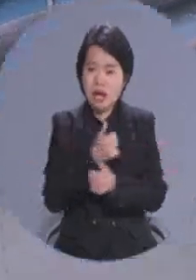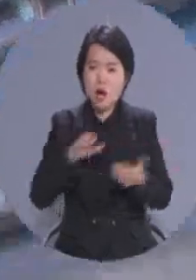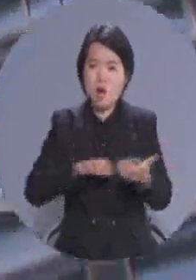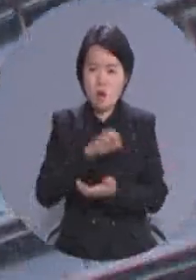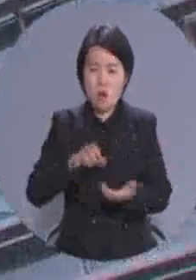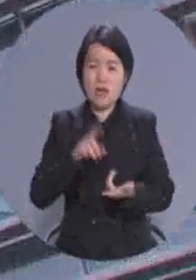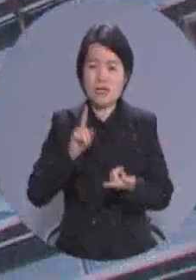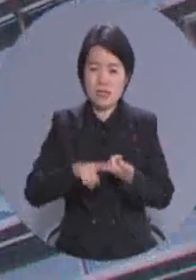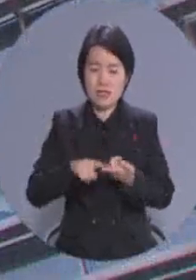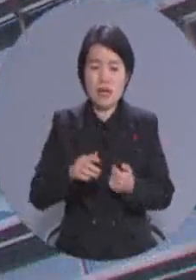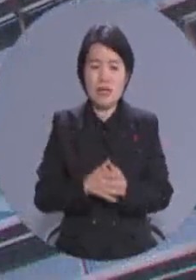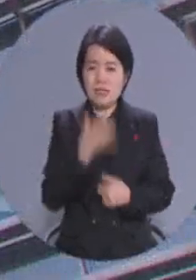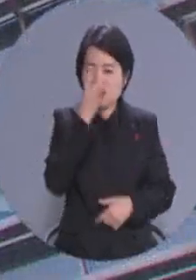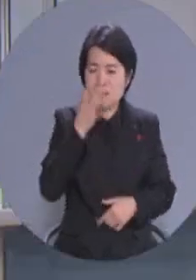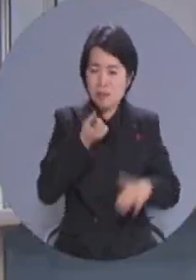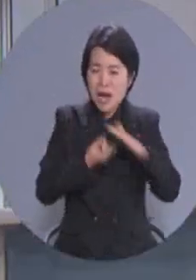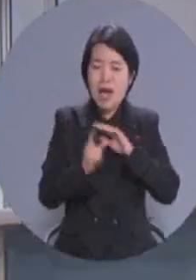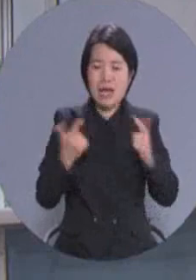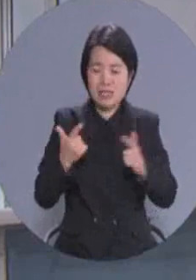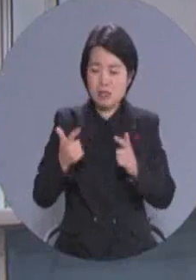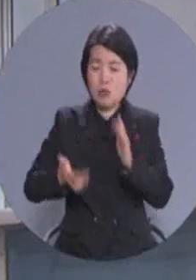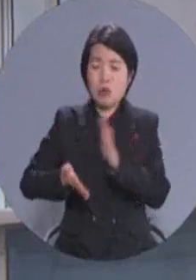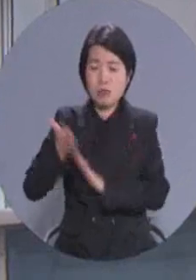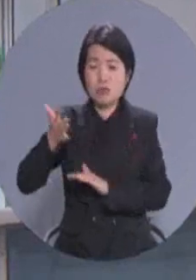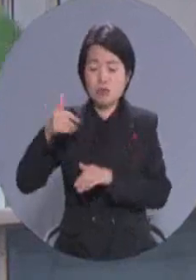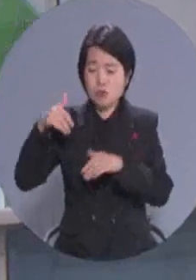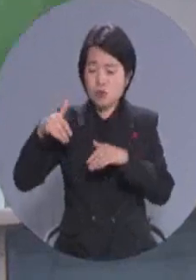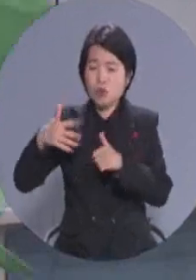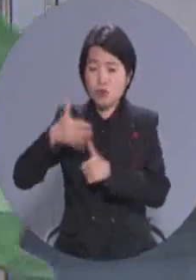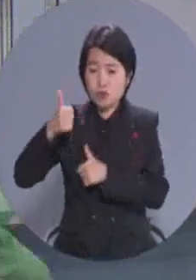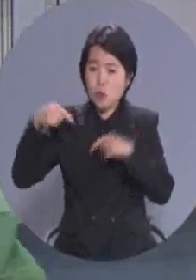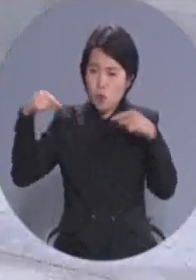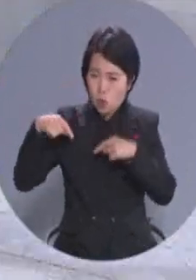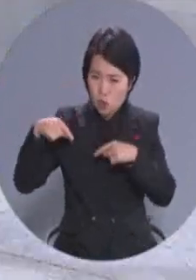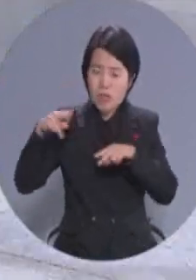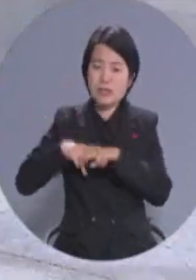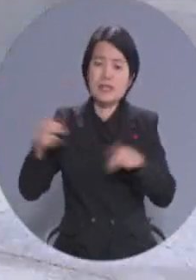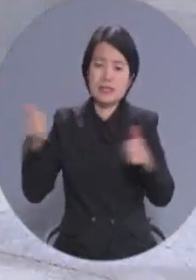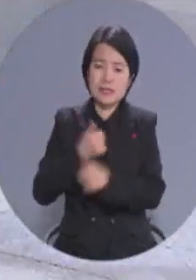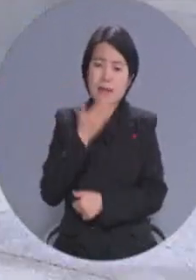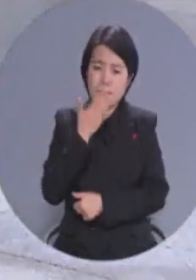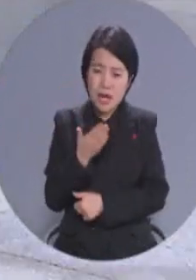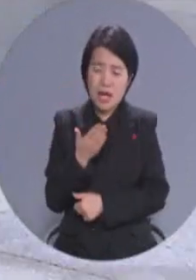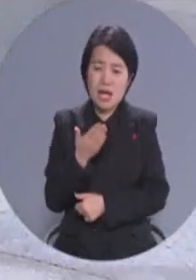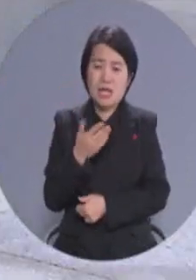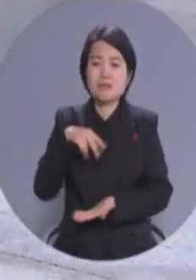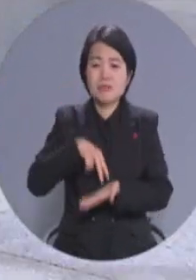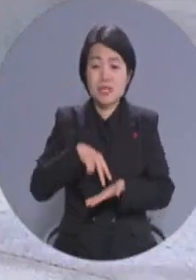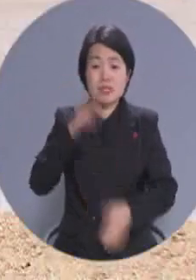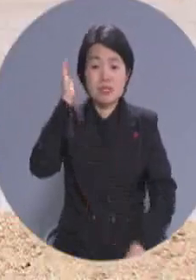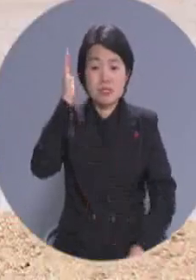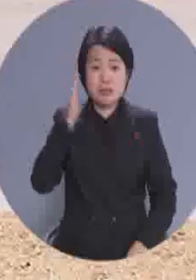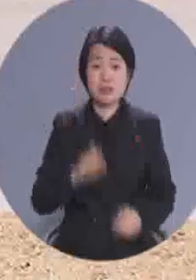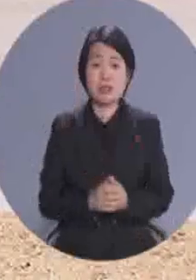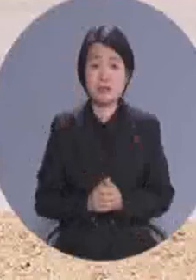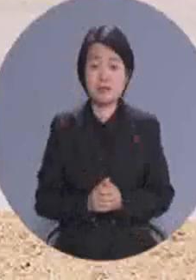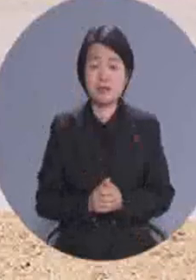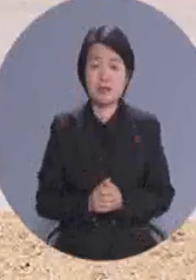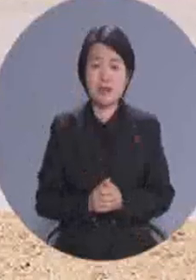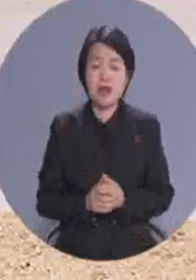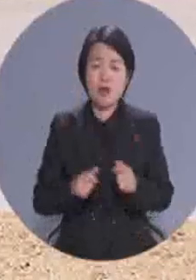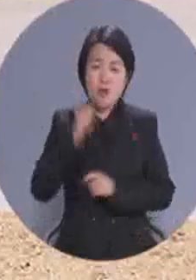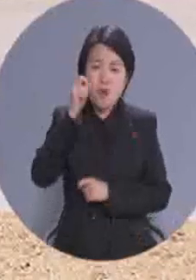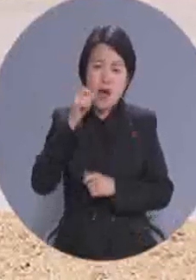대해 일방적 시행이 아닌 시군과 지속해서 인사관련 협의가 이루어지고 있다고 설명했습니다 해군